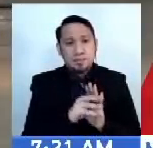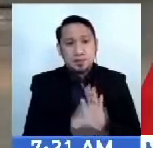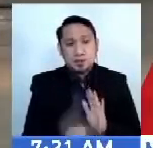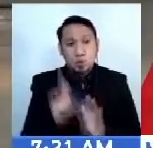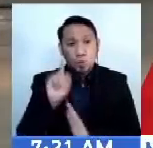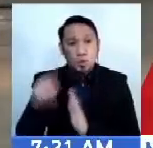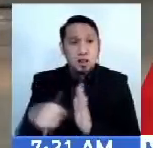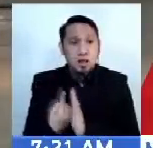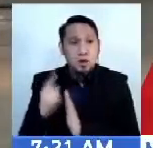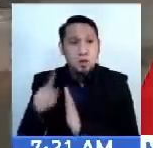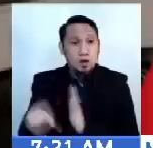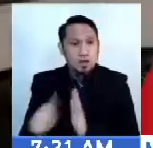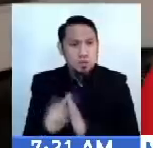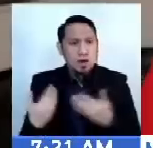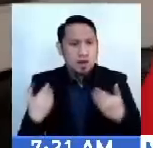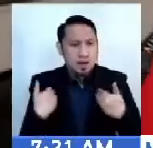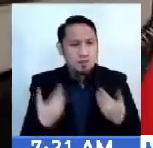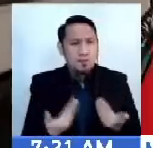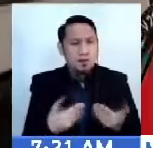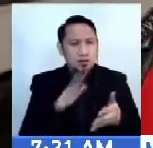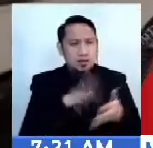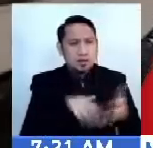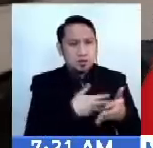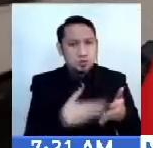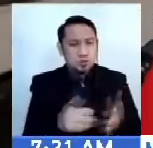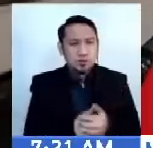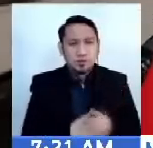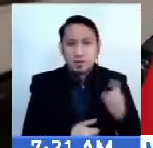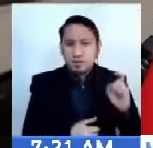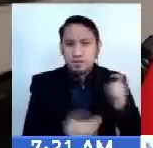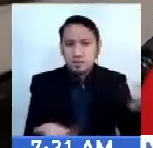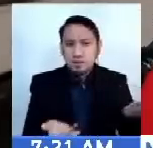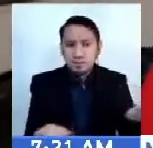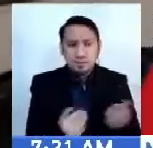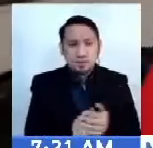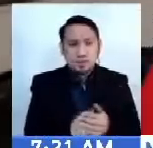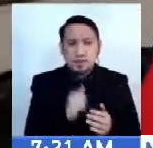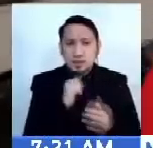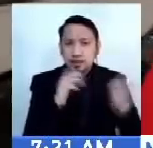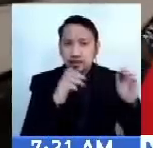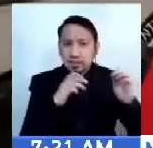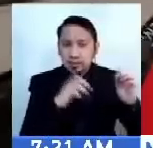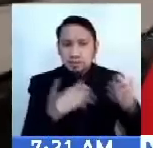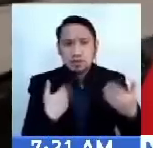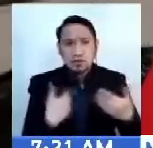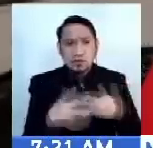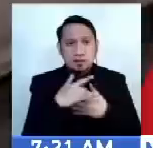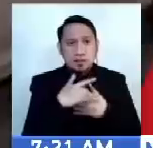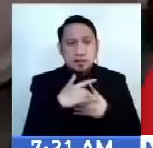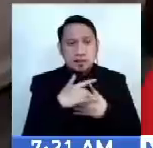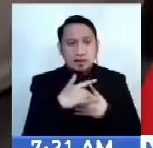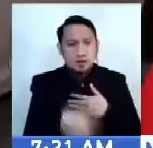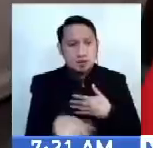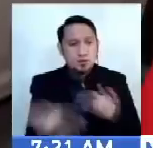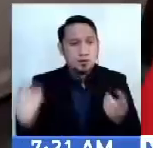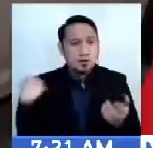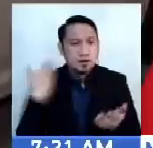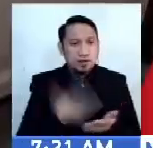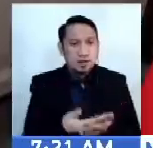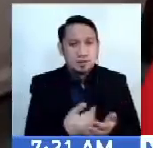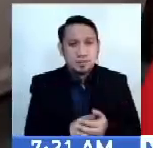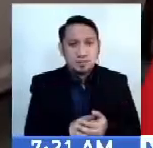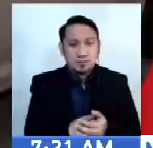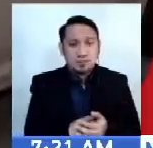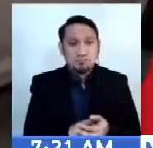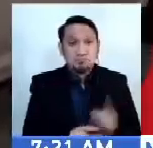pa Batangas at pa Bicol. Mabilis naman po, di namin masyado in-expect na maaga kami makarating dito. Nagpapasalamat daw